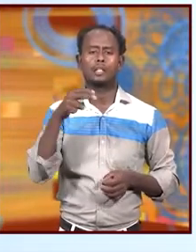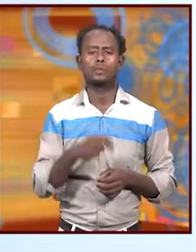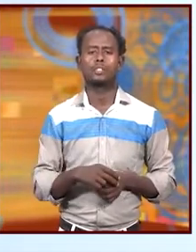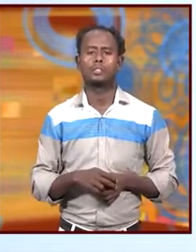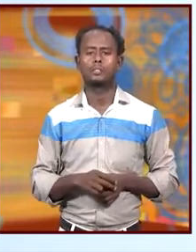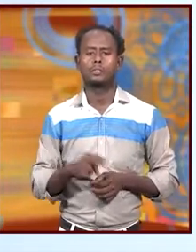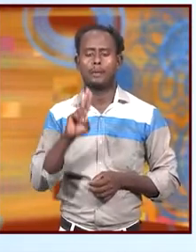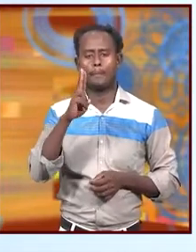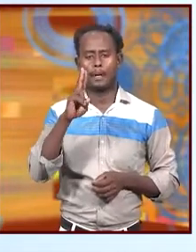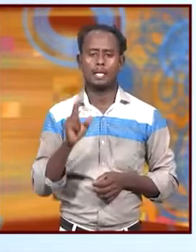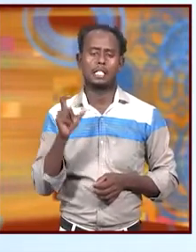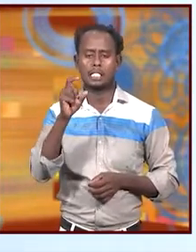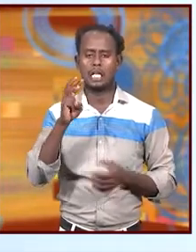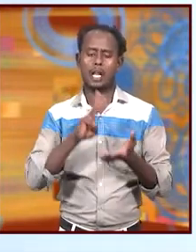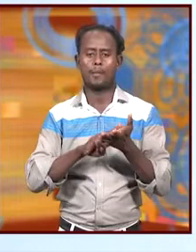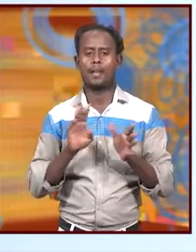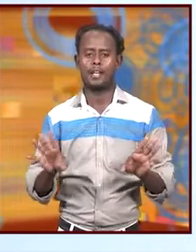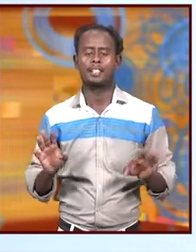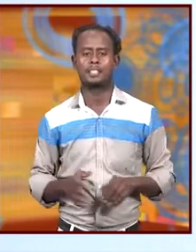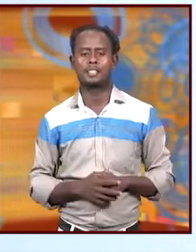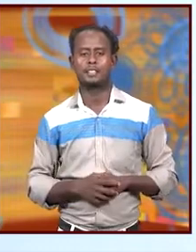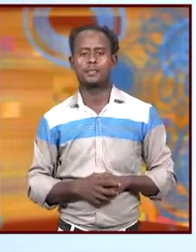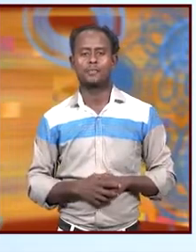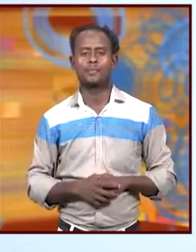டு 12 சென்டிமீட்டர்.